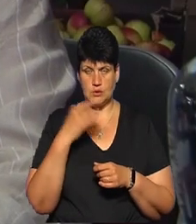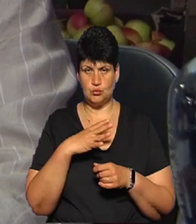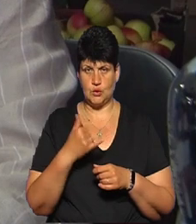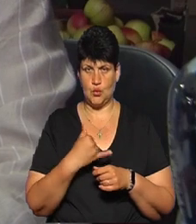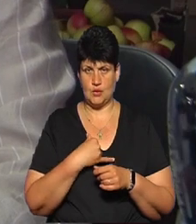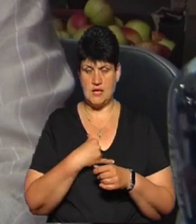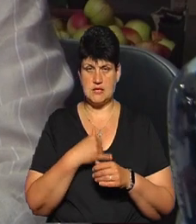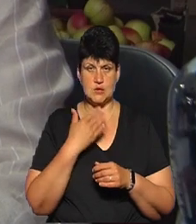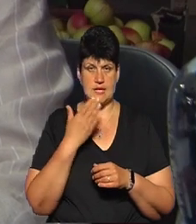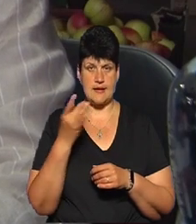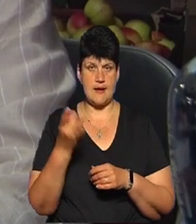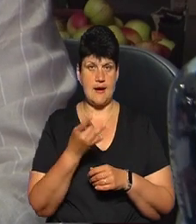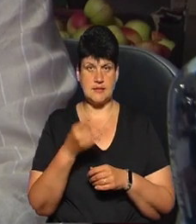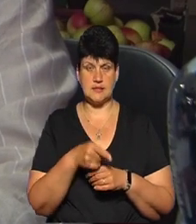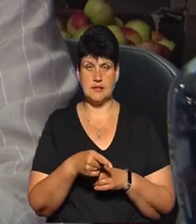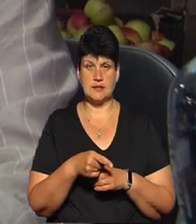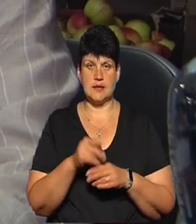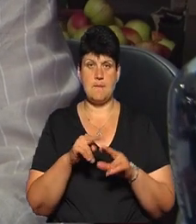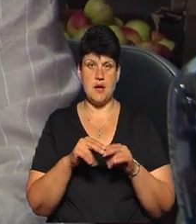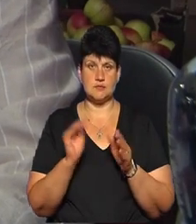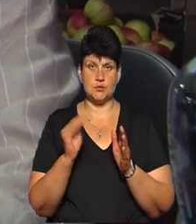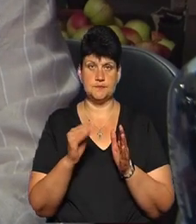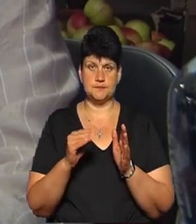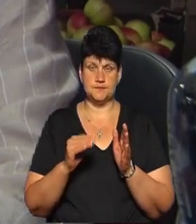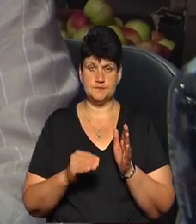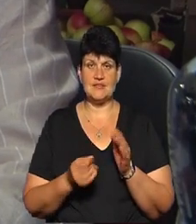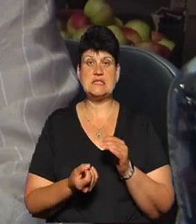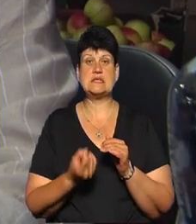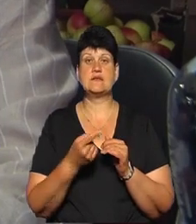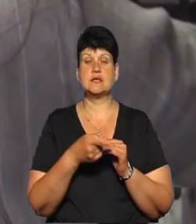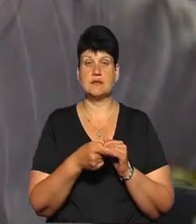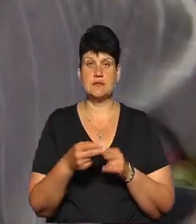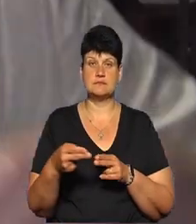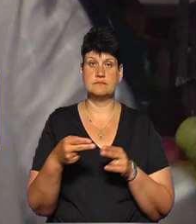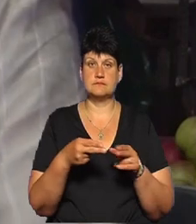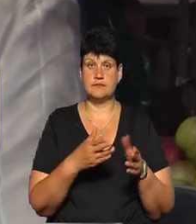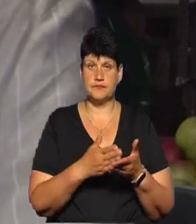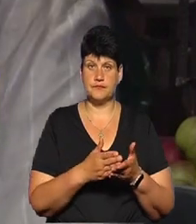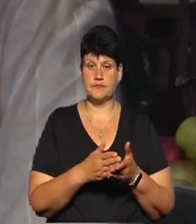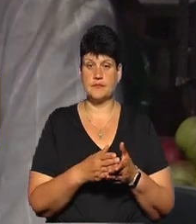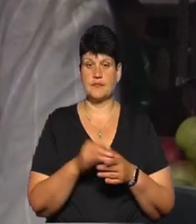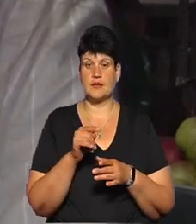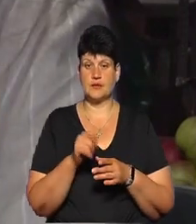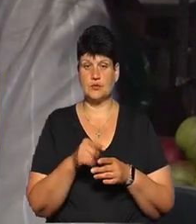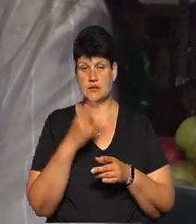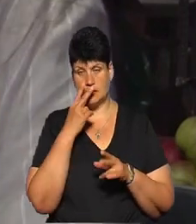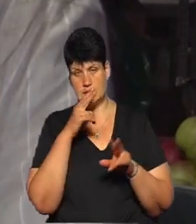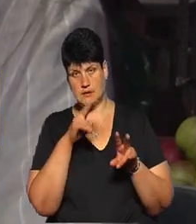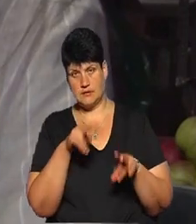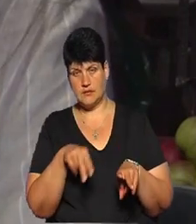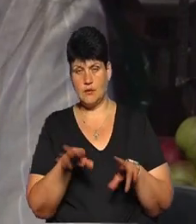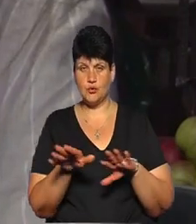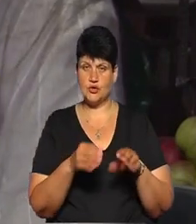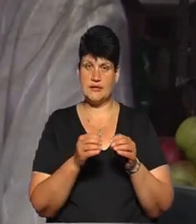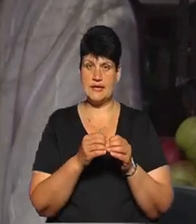раз, її паспортні дані, звідки вона прибула. І тоді дивимося, чи прийшло 10-15